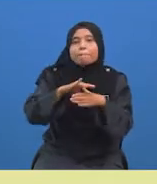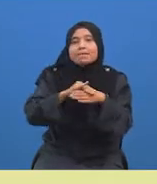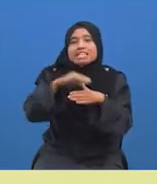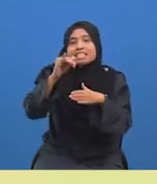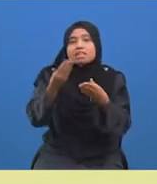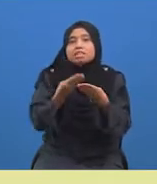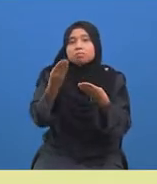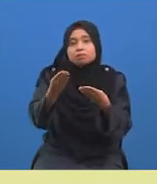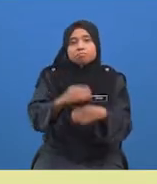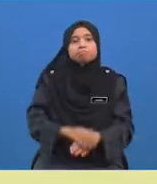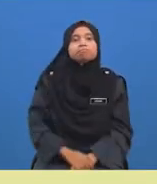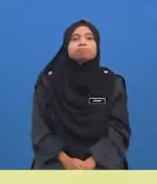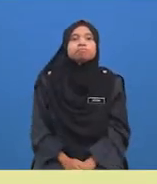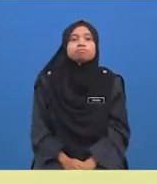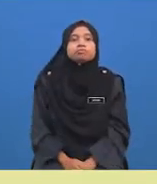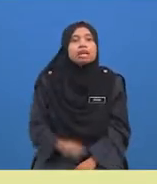yang diberikan.